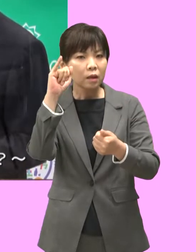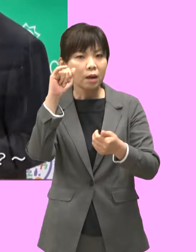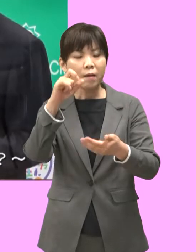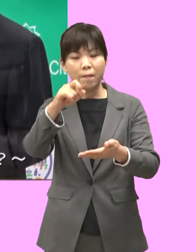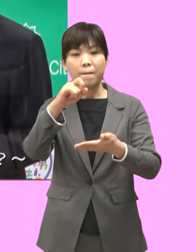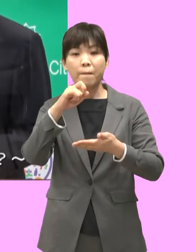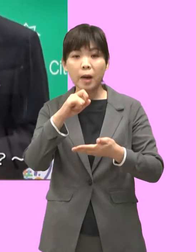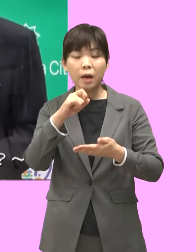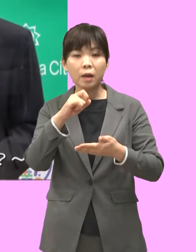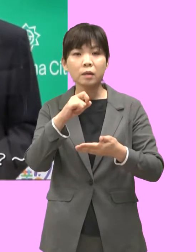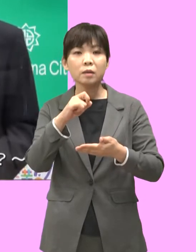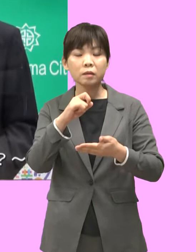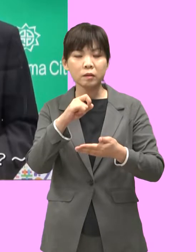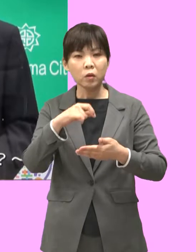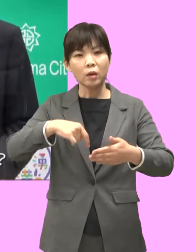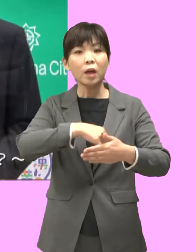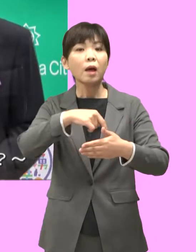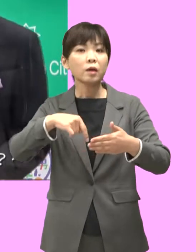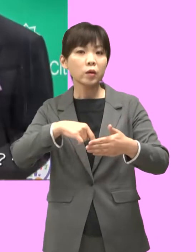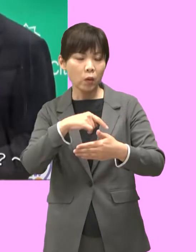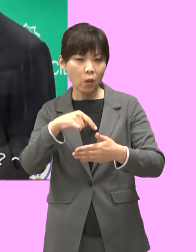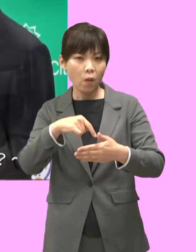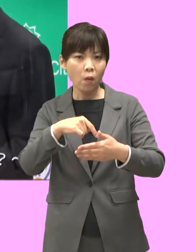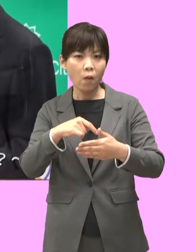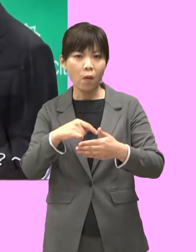会場の様子などをホームページにて、